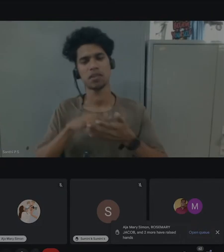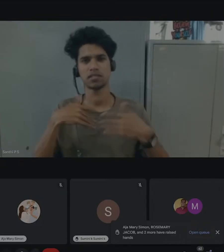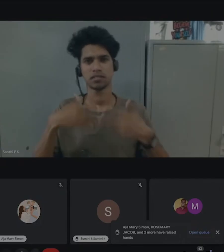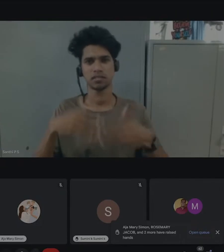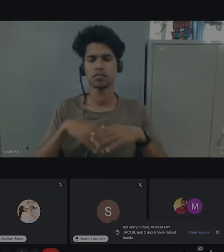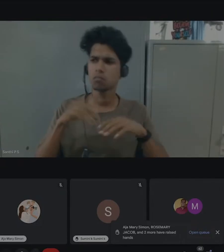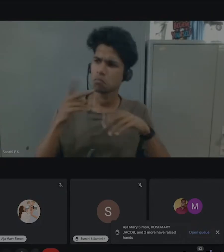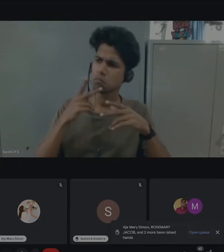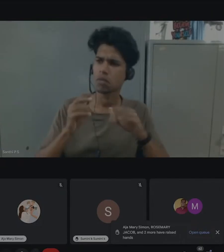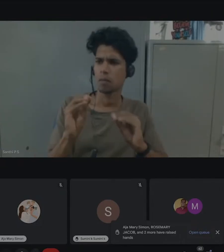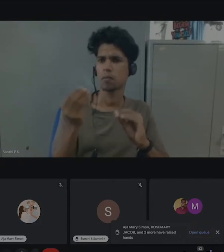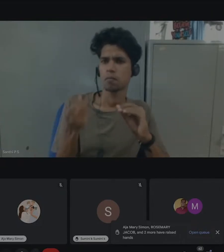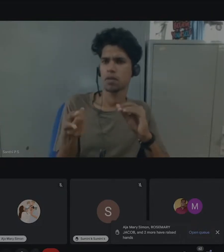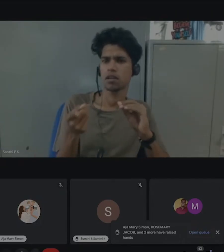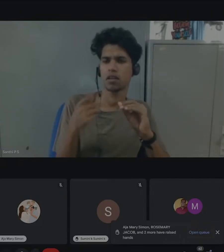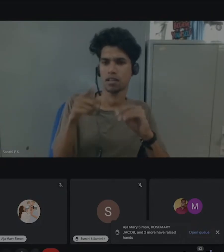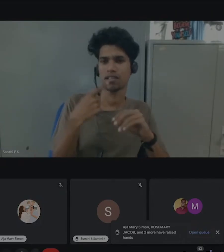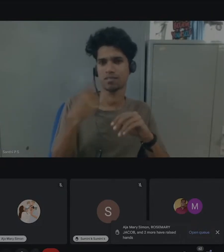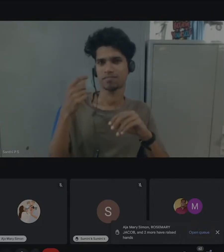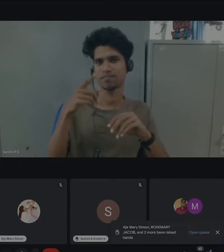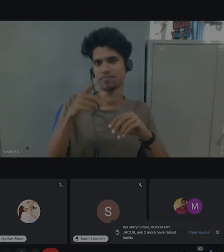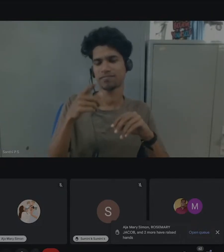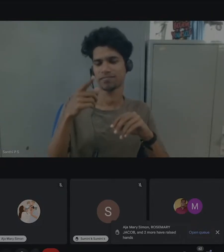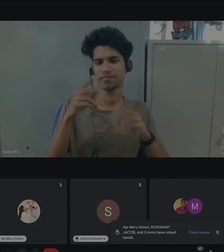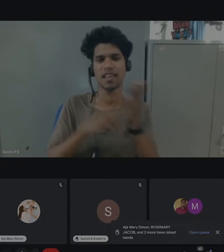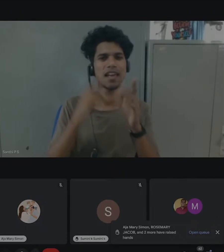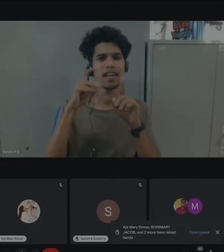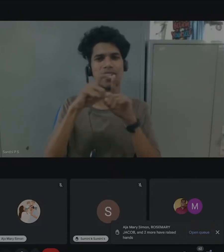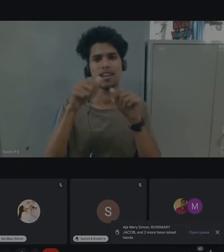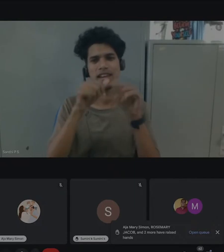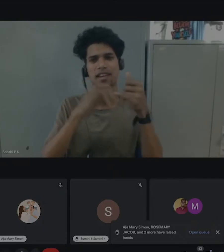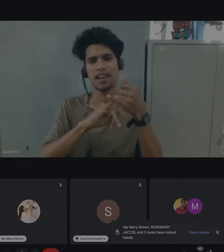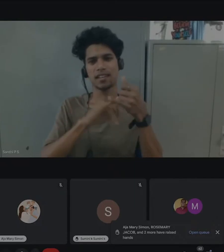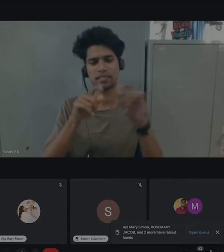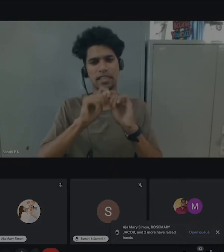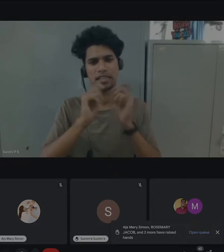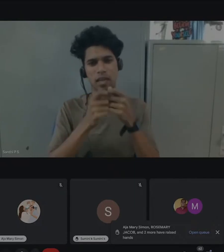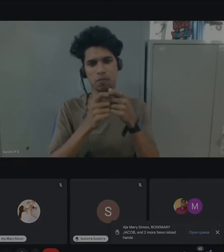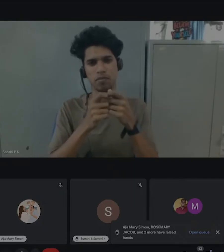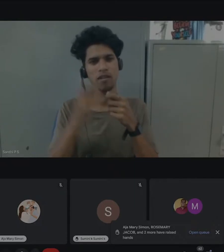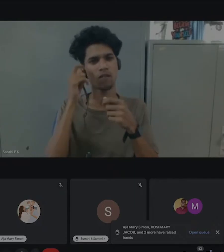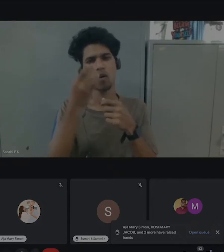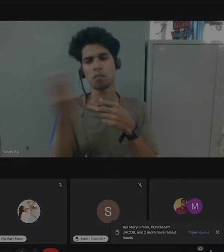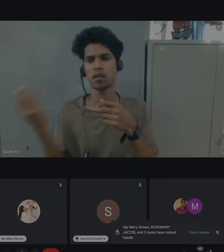ഒരു കാര്യം ചെയ്യാമോ? ഇവിടെ നമുക്ക് സ്ക്രീനില് നിഡ സ്ട്രീമിന്റെ കോൺടാക്ട് നമ്പർ ഉണ്ട്. ആ നമ്പർ ഒന്ന് നോട്ട് ചെയ്യാമോ? ആ